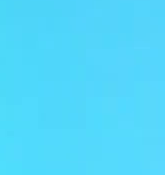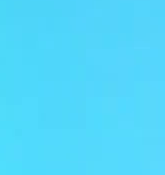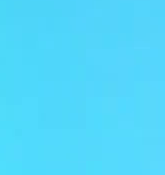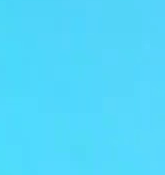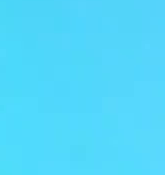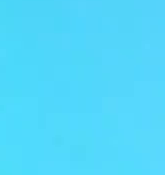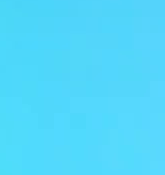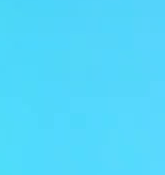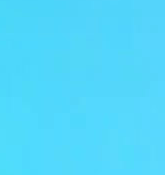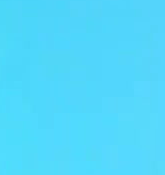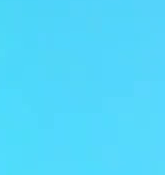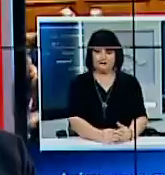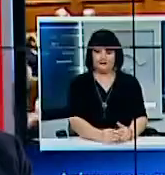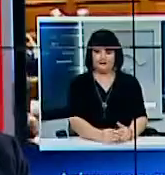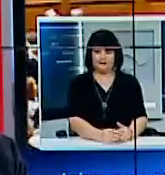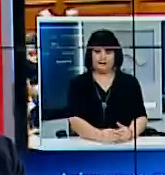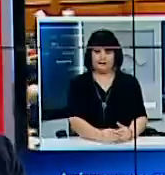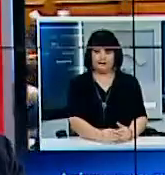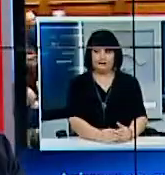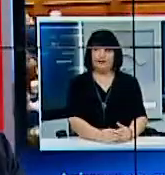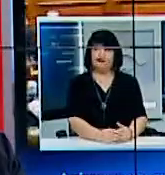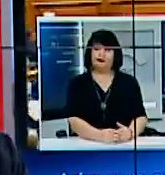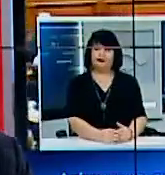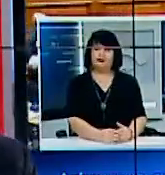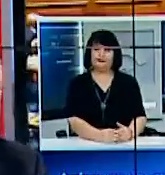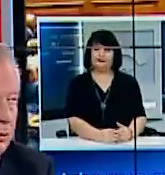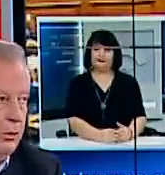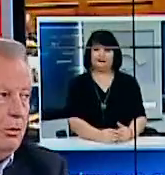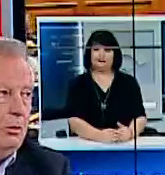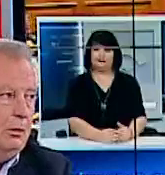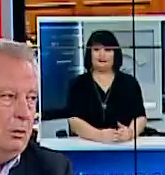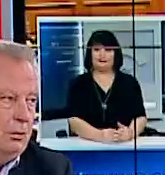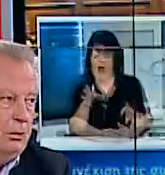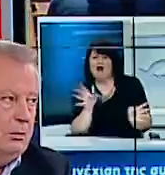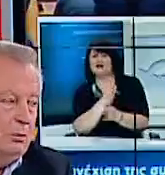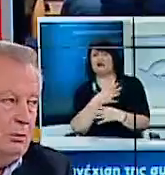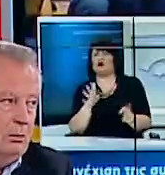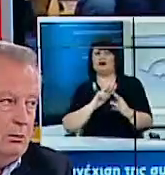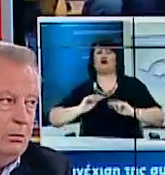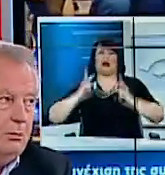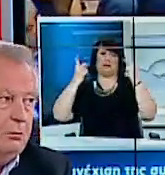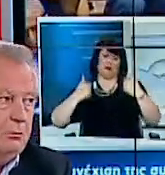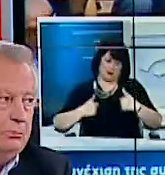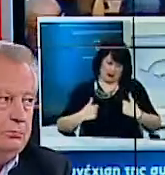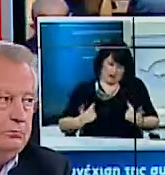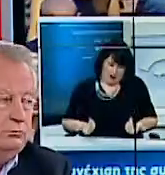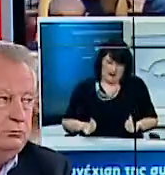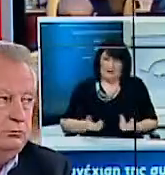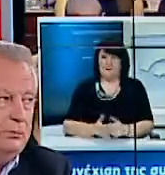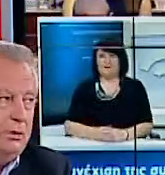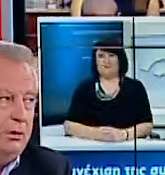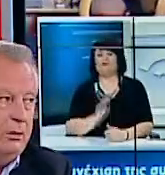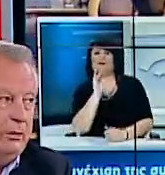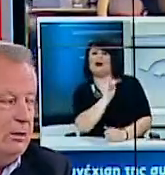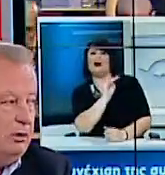Δηλαδή κατέβηκα στις εκλογές του 2012 και το καλοκαίρι μετά έγινα και μέλος του Πειραιά,